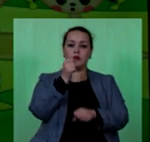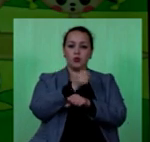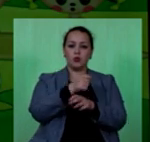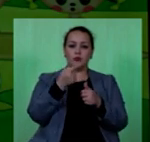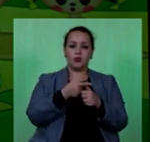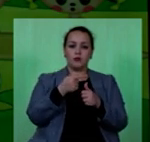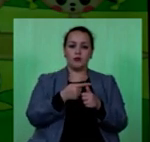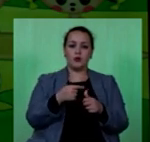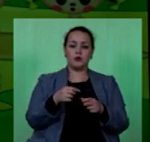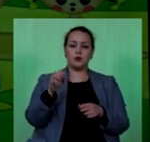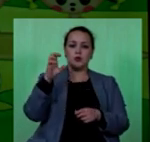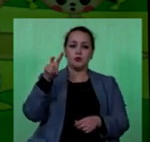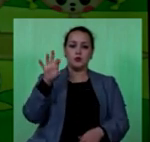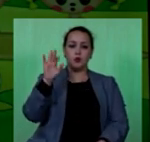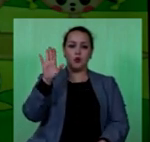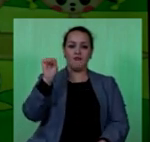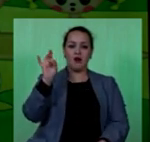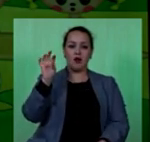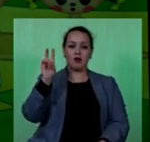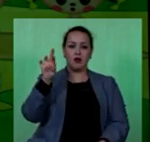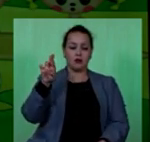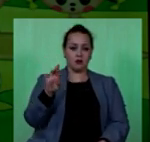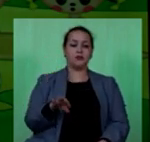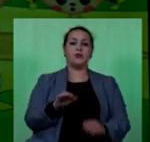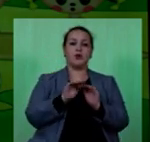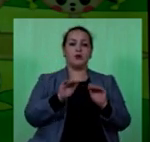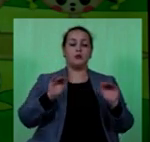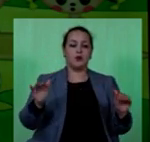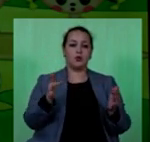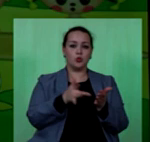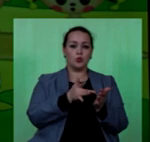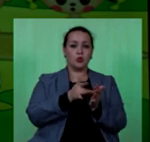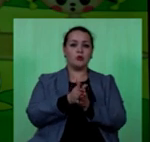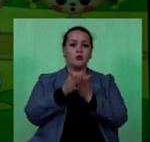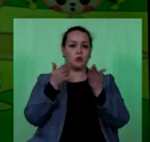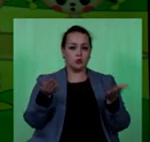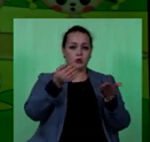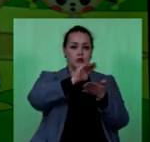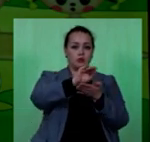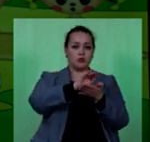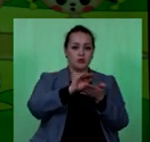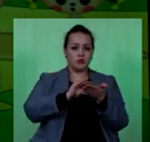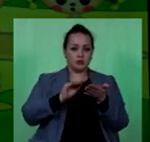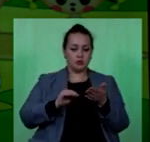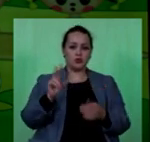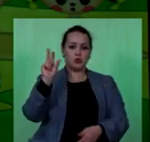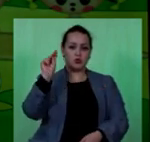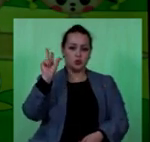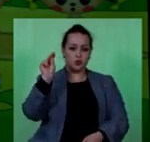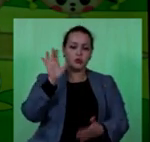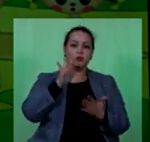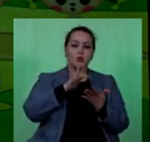ребята пожалуйста откройте свои рабочие тетради запишите дату нашего